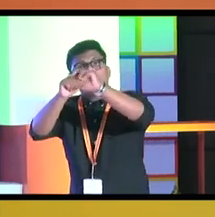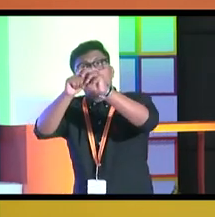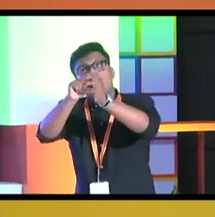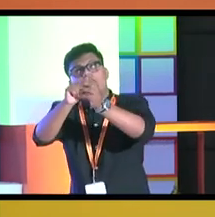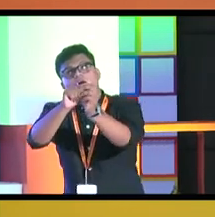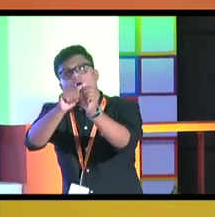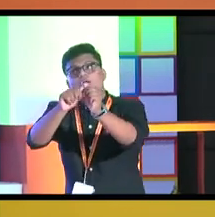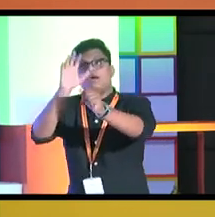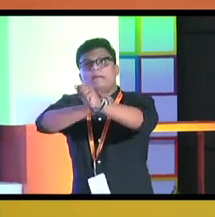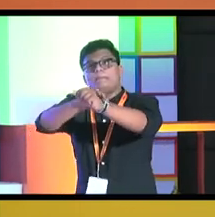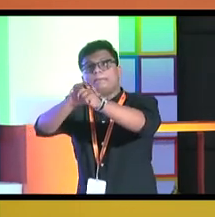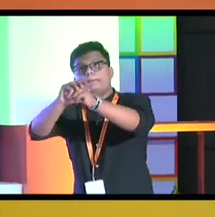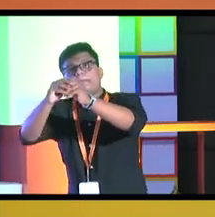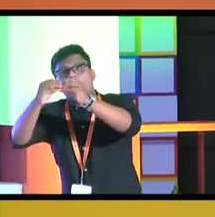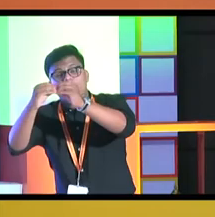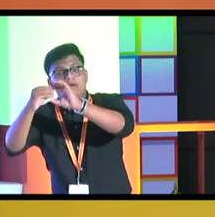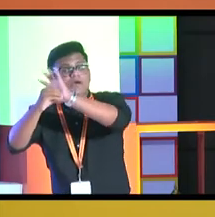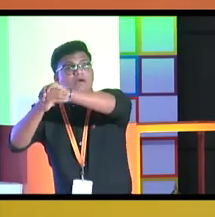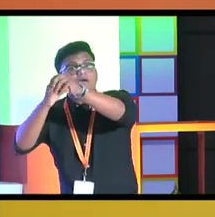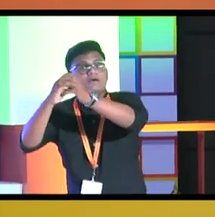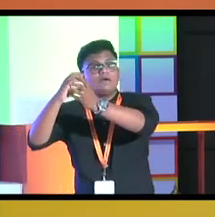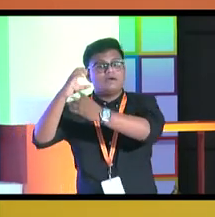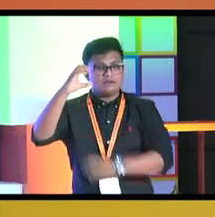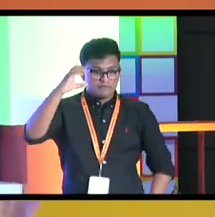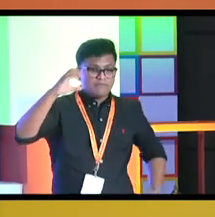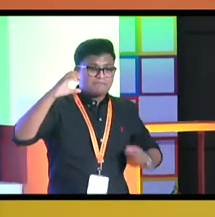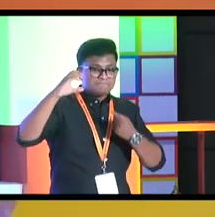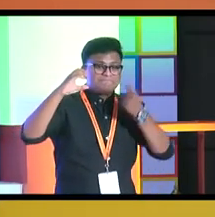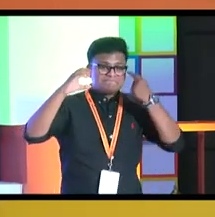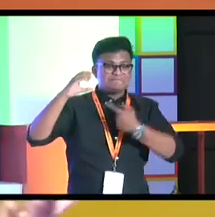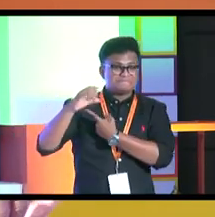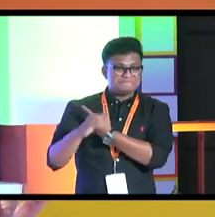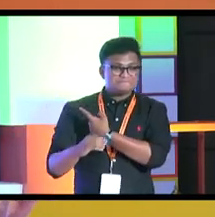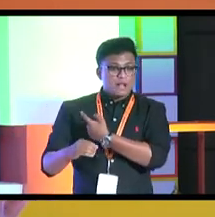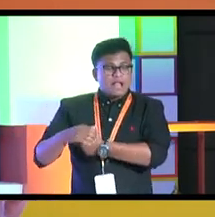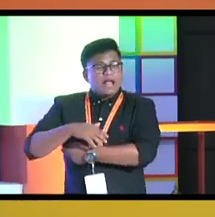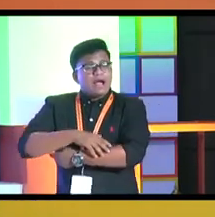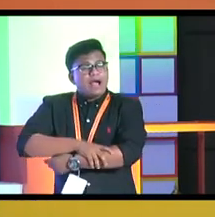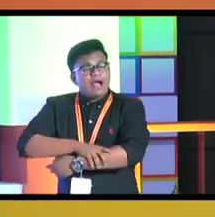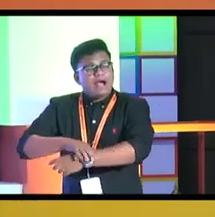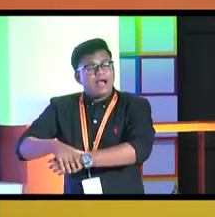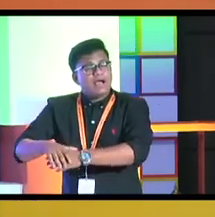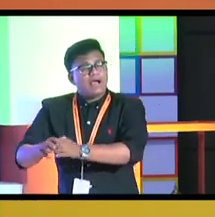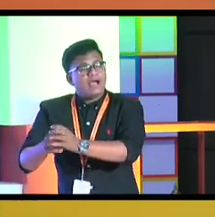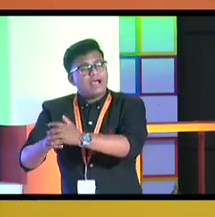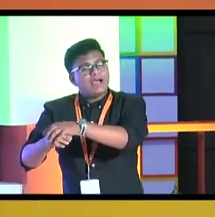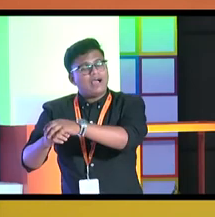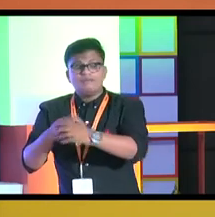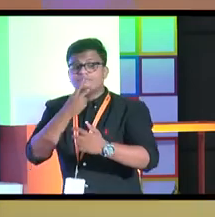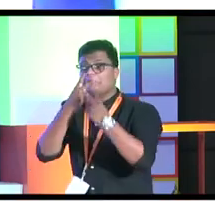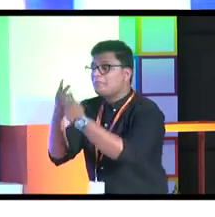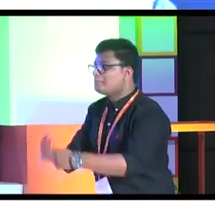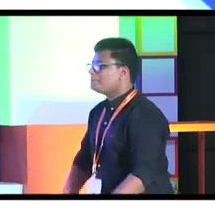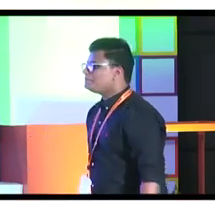दैट द फैकल्टी रिमेनिंग विद दिस ब्लाइंड चाइल्ड इज द फैकल्टी ऑफ टच. बताओ जरा कैसे किया?